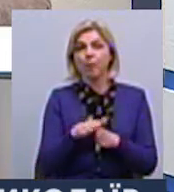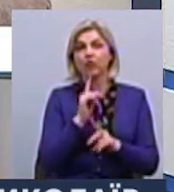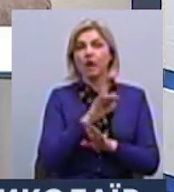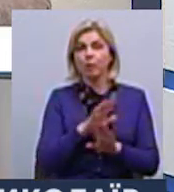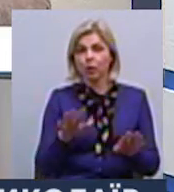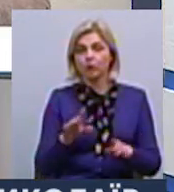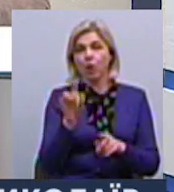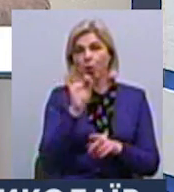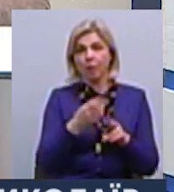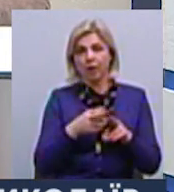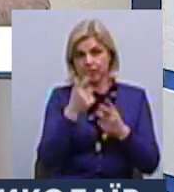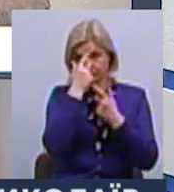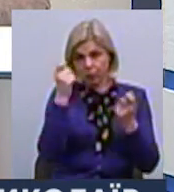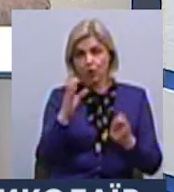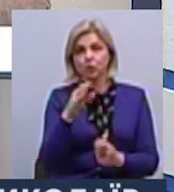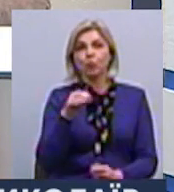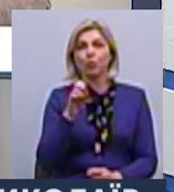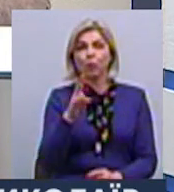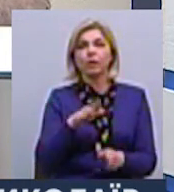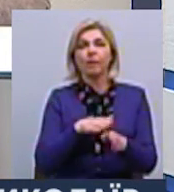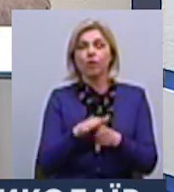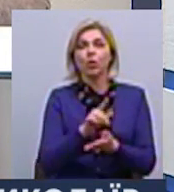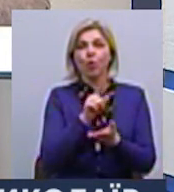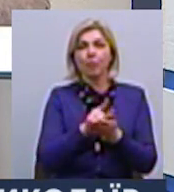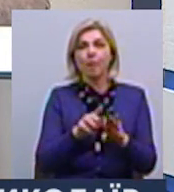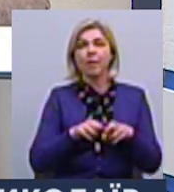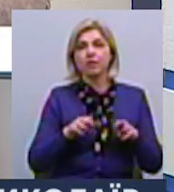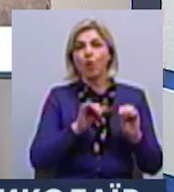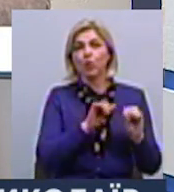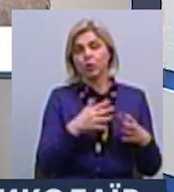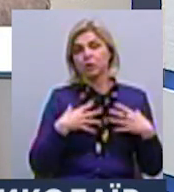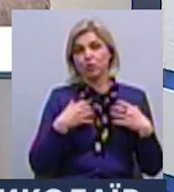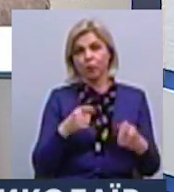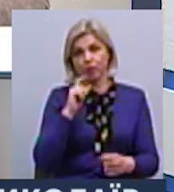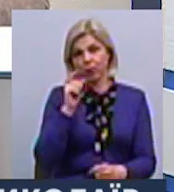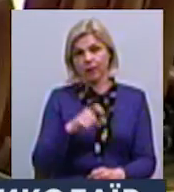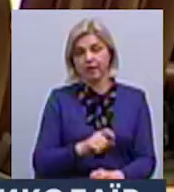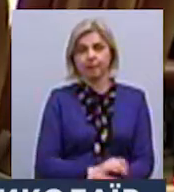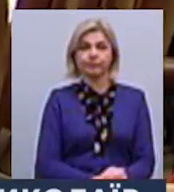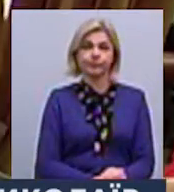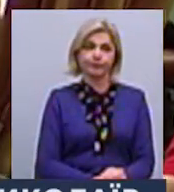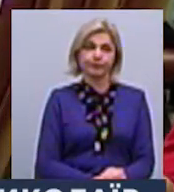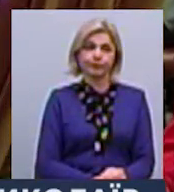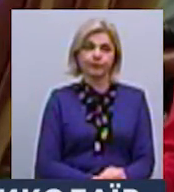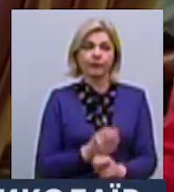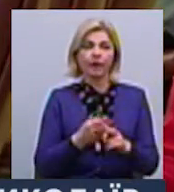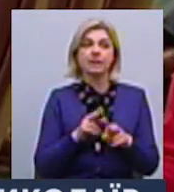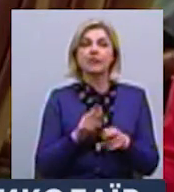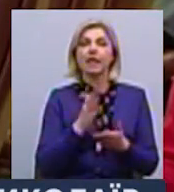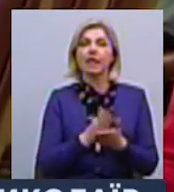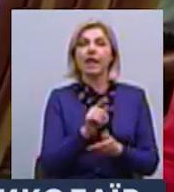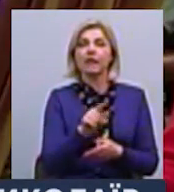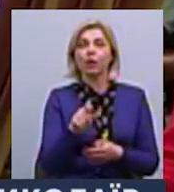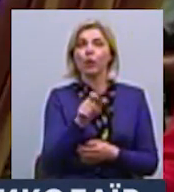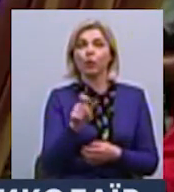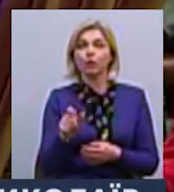це повідомила Уляна Супрун, виконувачка обов'язків міністра охорони здоров'я України. Це є ті